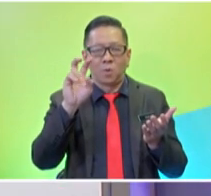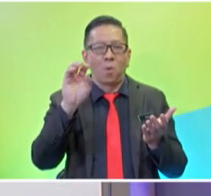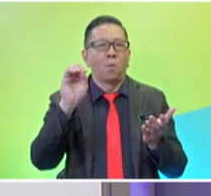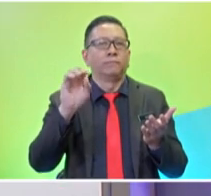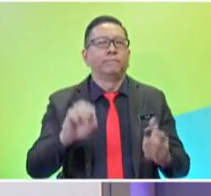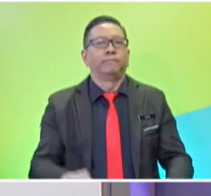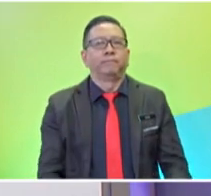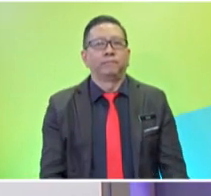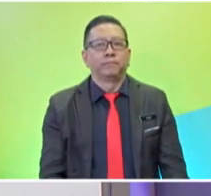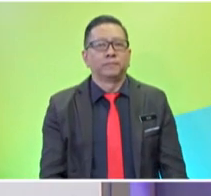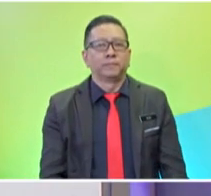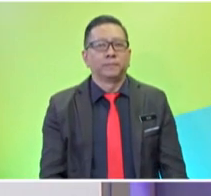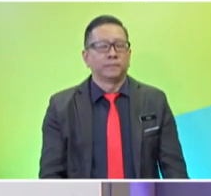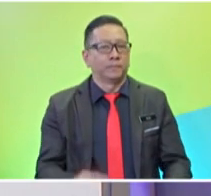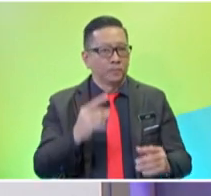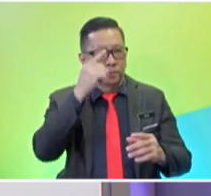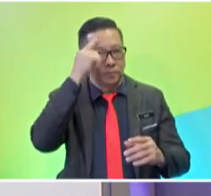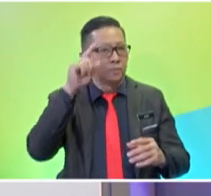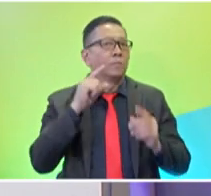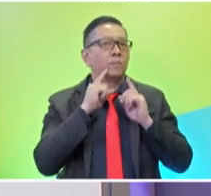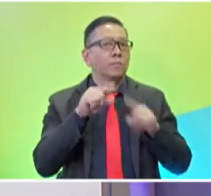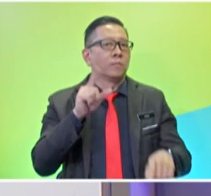Oke bagi jawaban